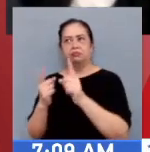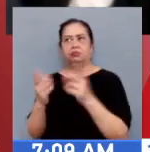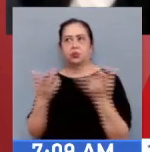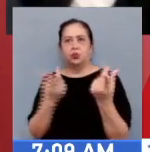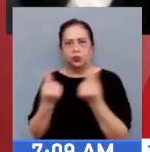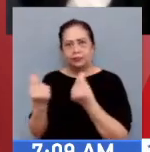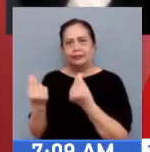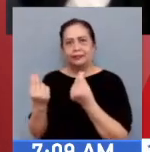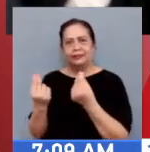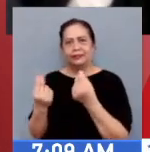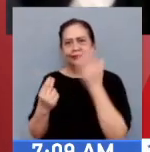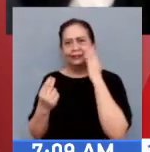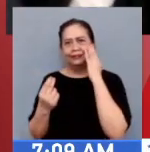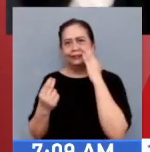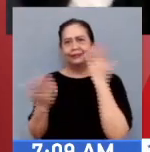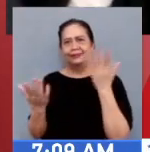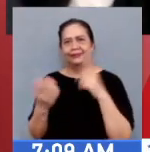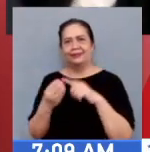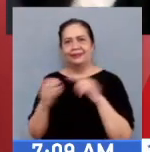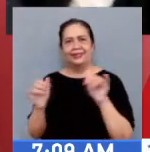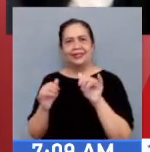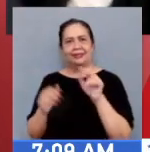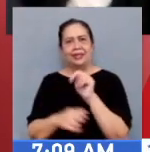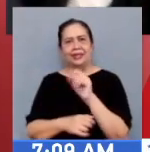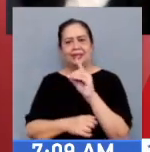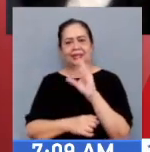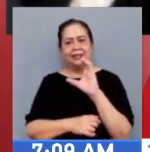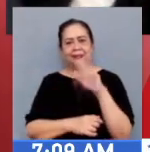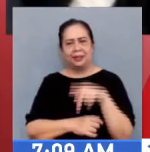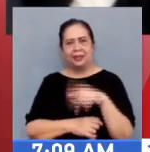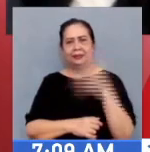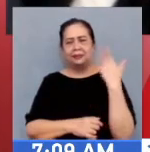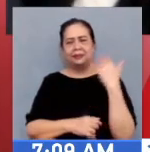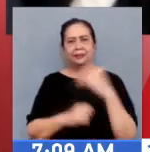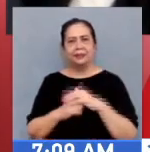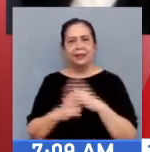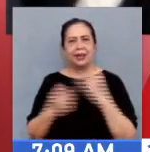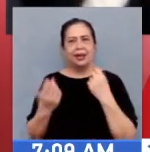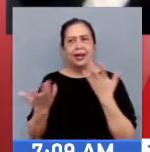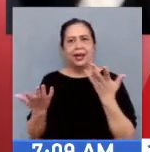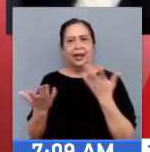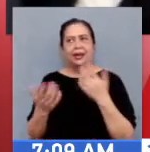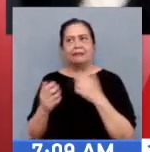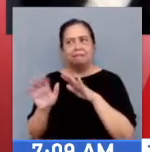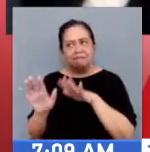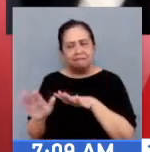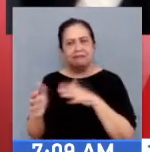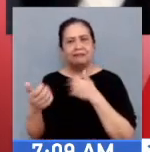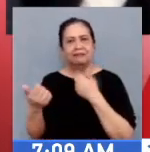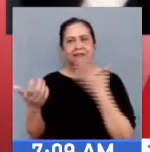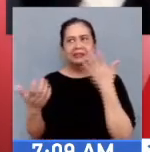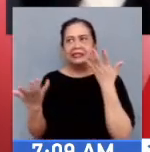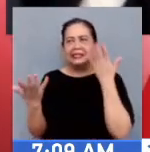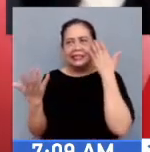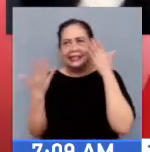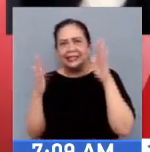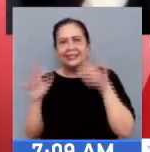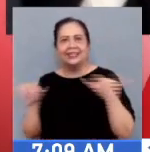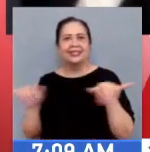it is, Arnold. Parang nung sa NDCP, no? Parang I'm just blind. So, I'm equally blind now.